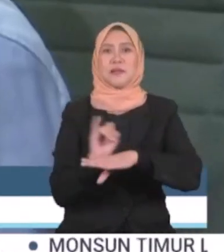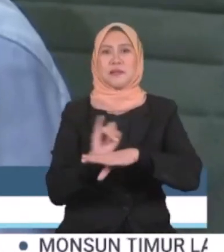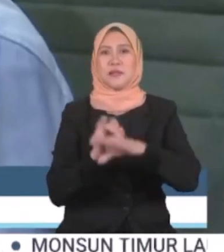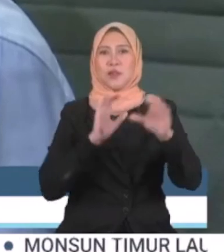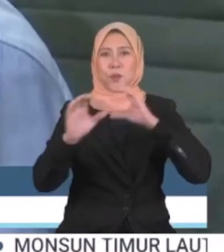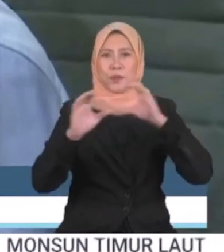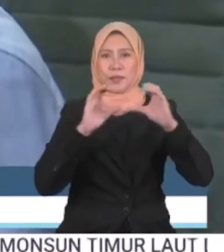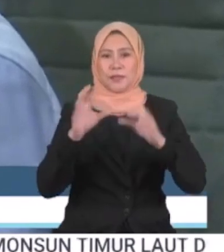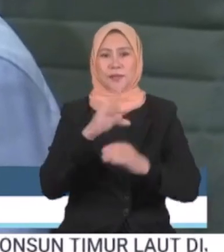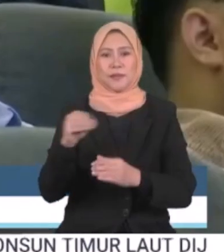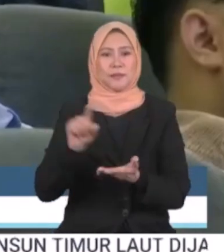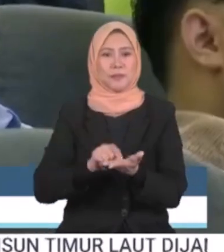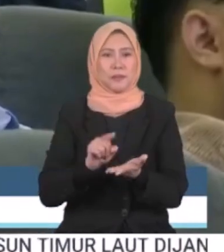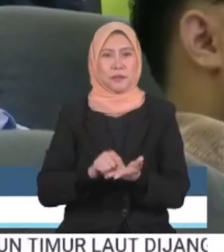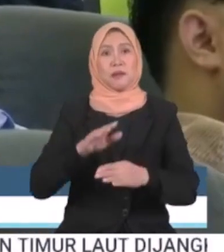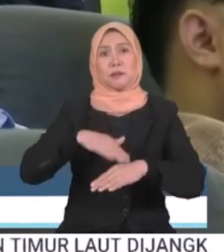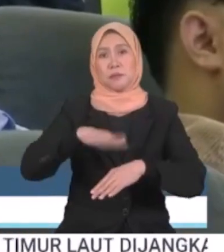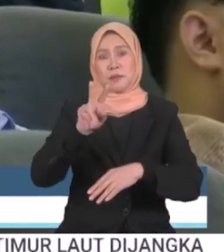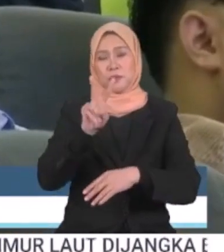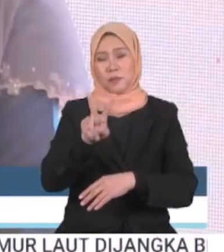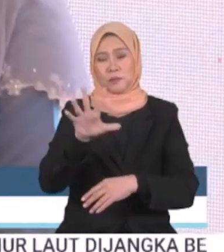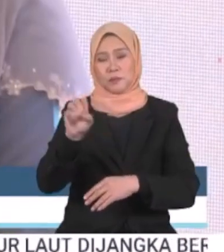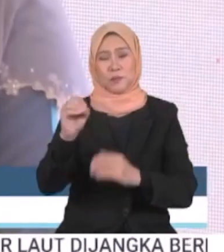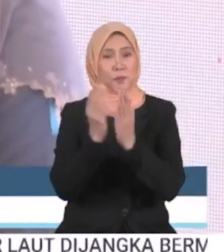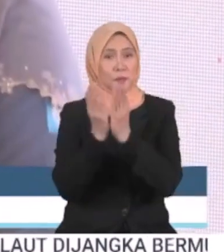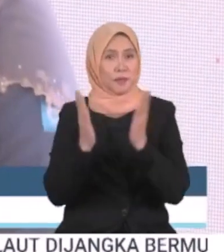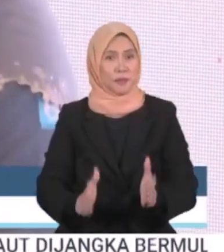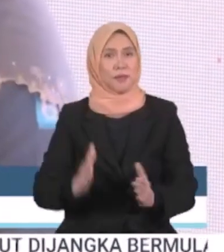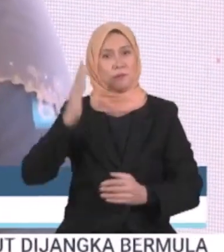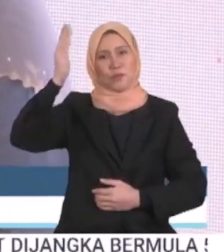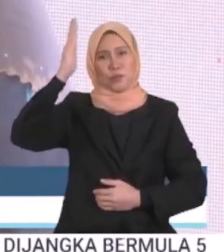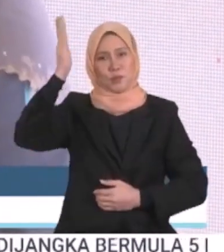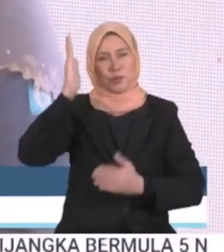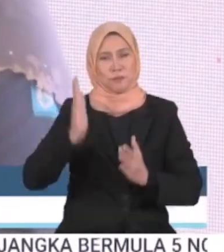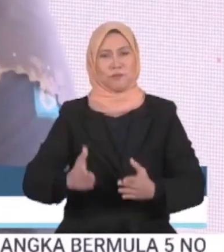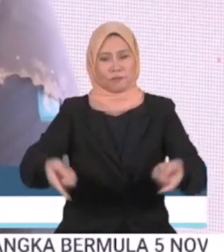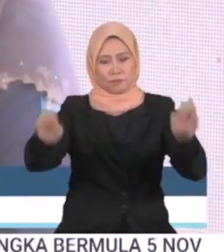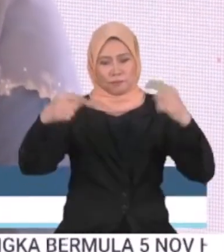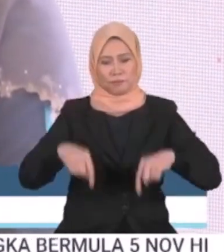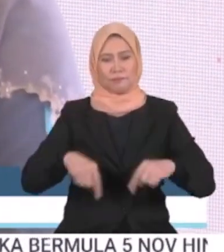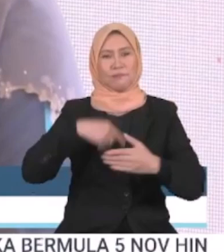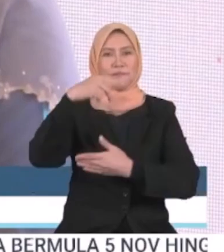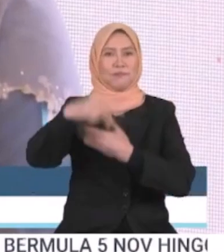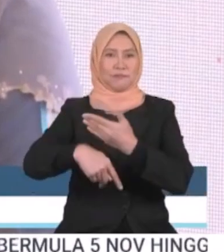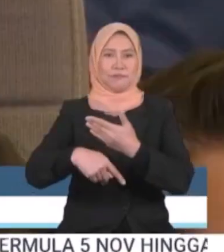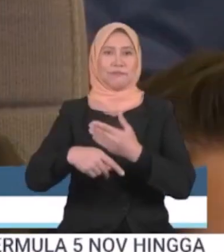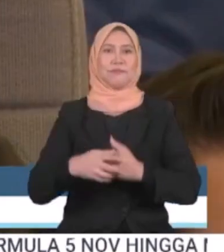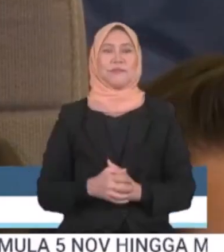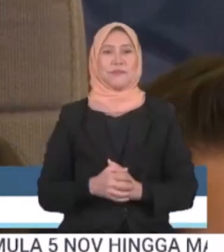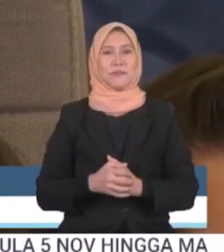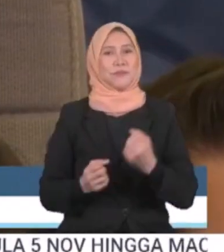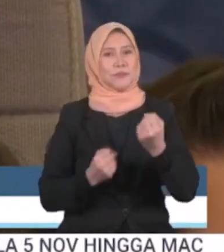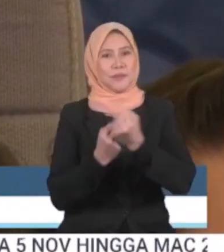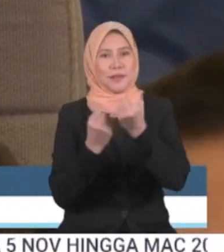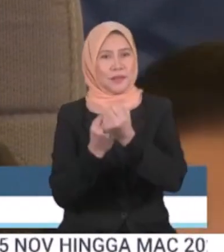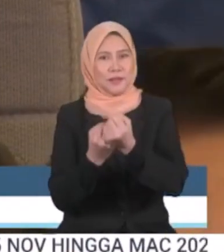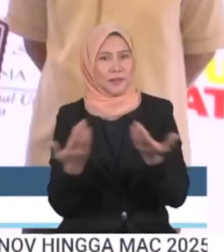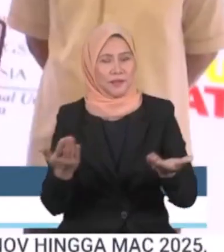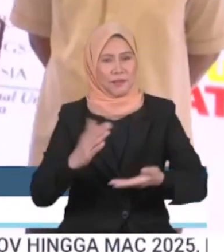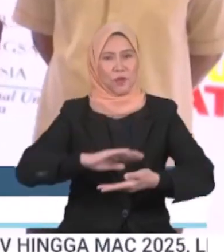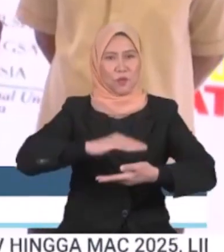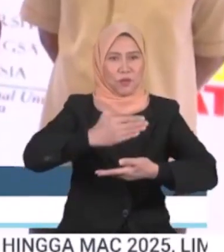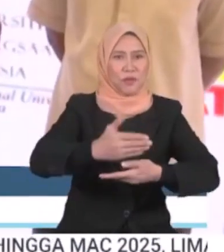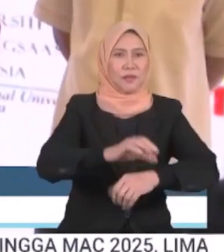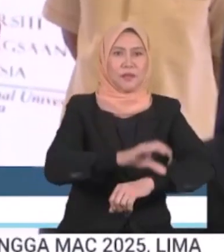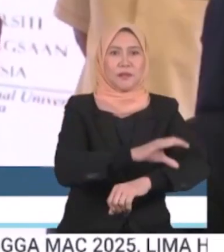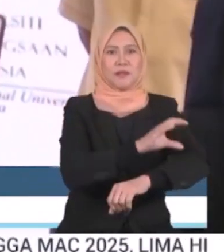komunikasi dan media lebih 250 pelajar dan pensyarah telah hadir pada program tersebut sumbangan termasuk set komputer